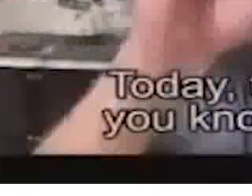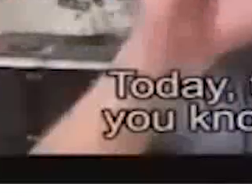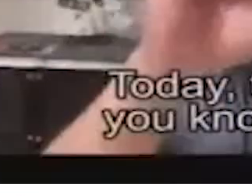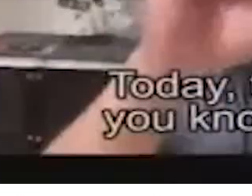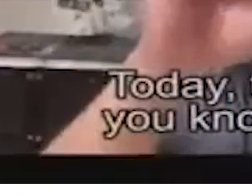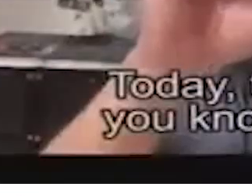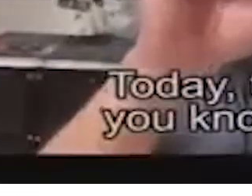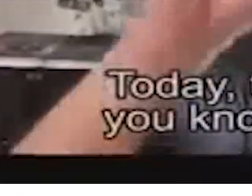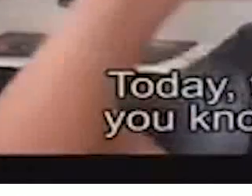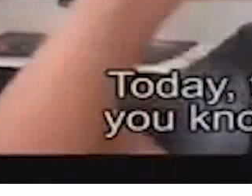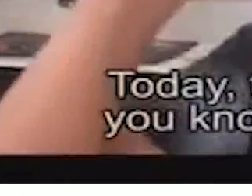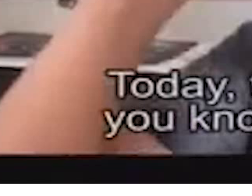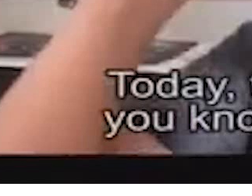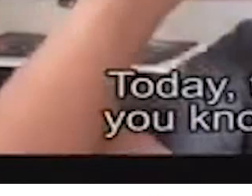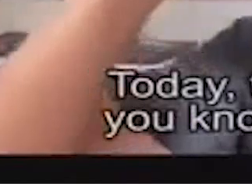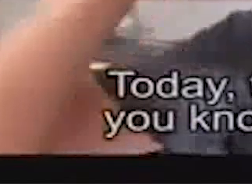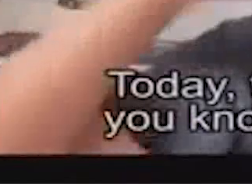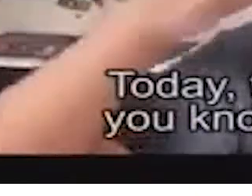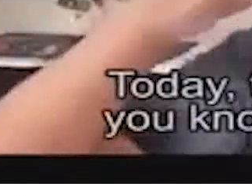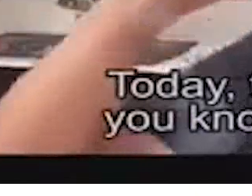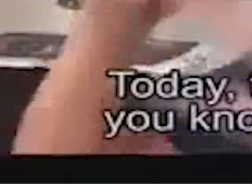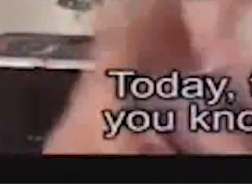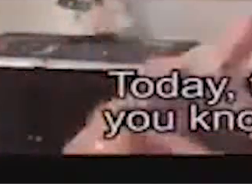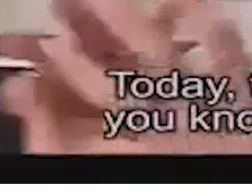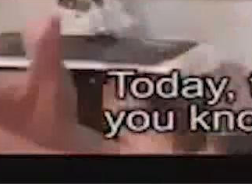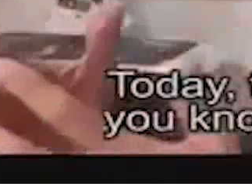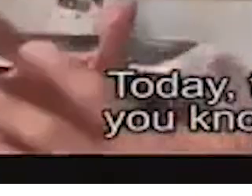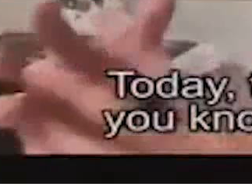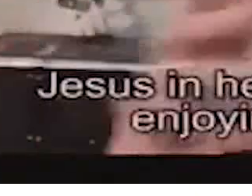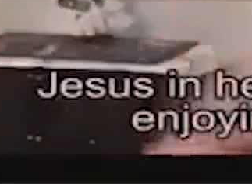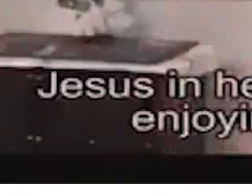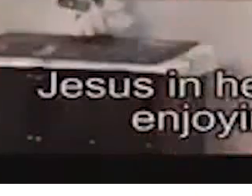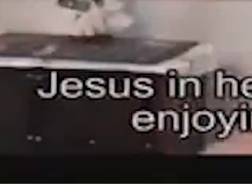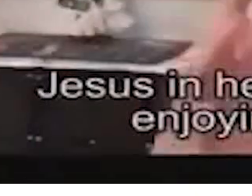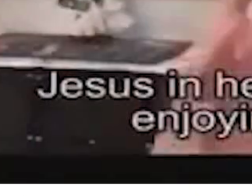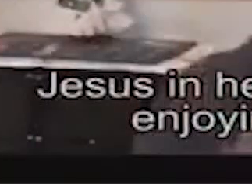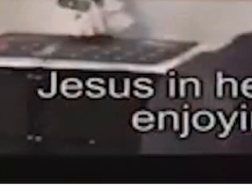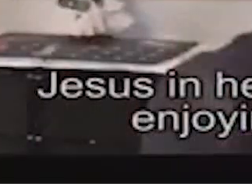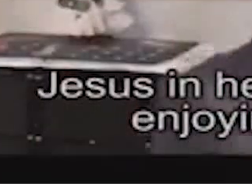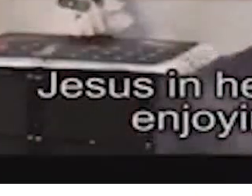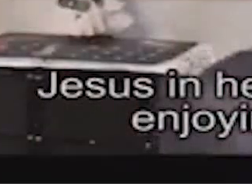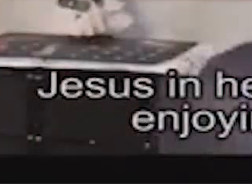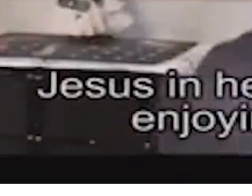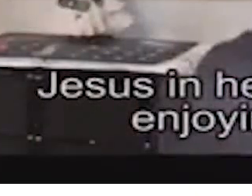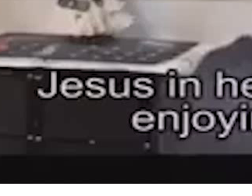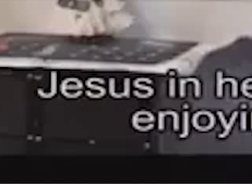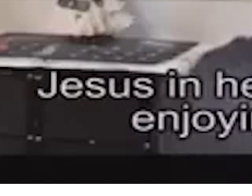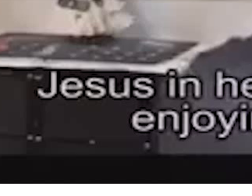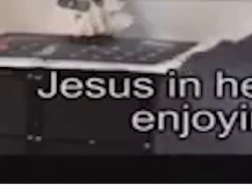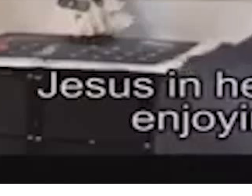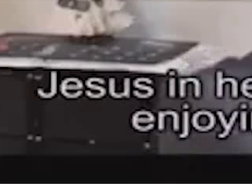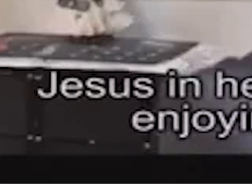Where God, the Word, you know, the Word made flesh. Jesus in heaven, seated on